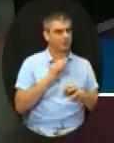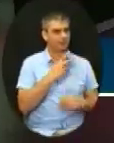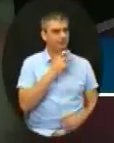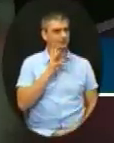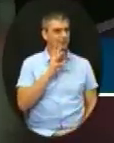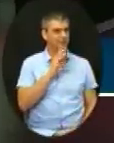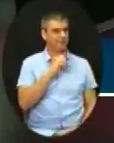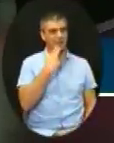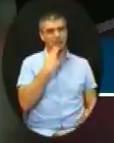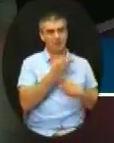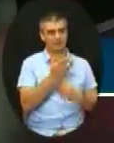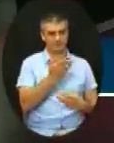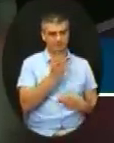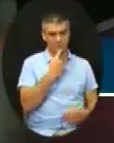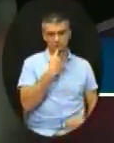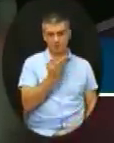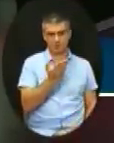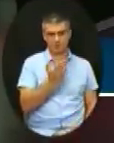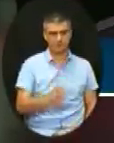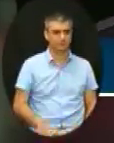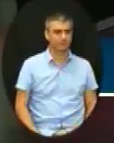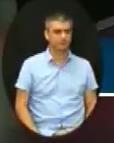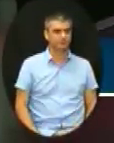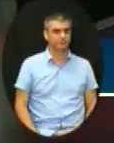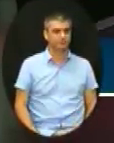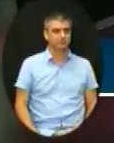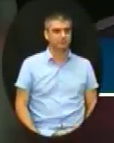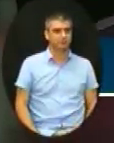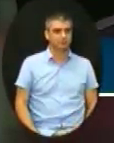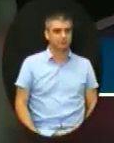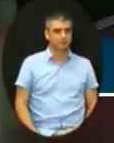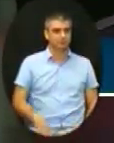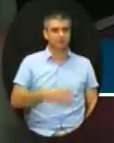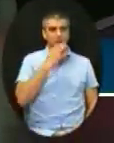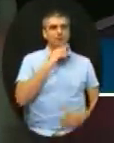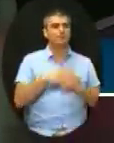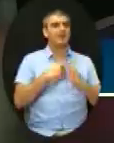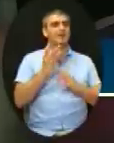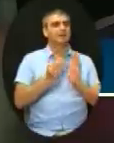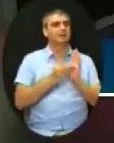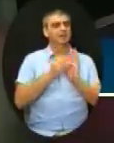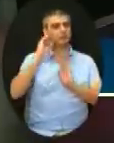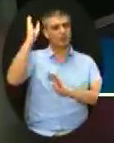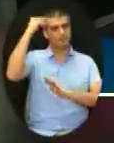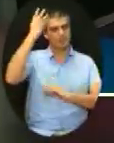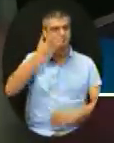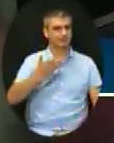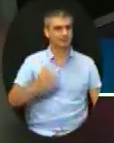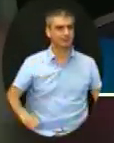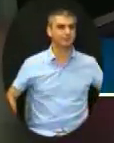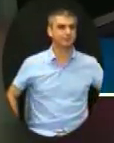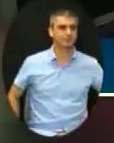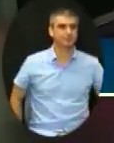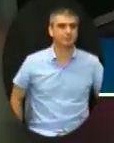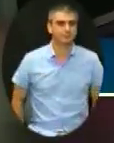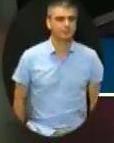לשרית מיכאלי להגיב לדברים האלה. השאלה היא מעבר לצרכים הלגיטימיים של הפלסטינים,